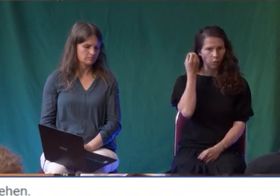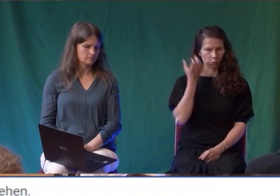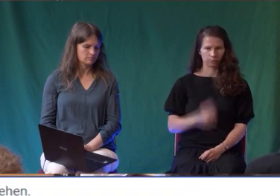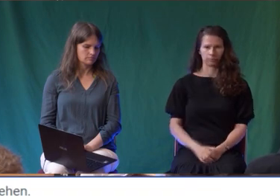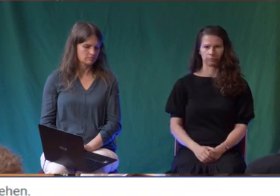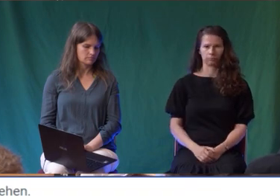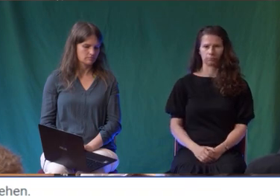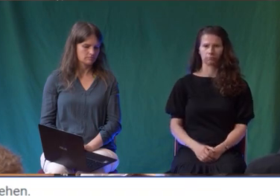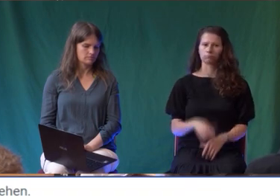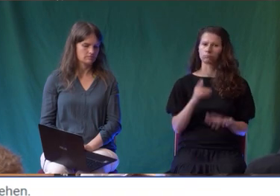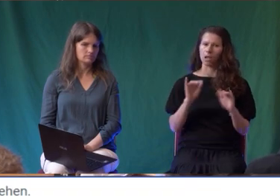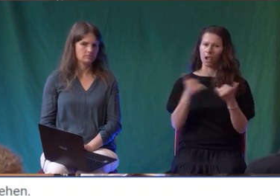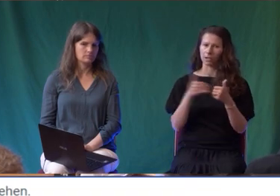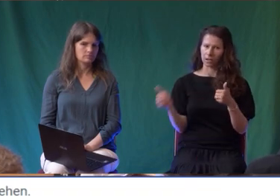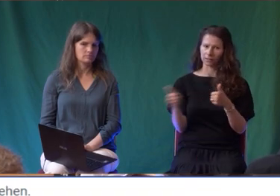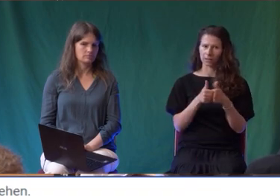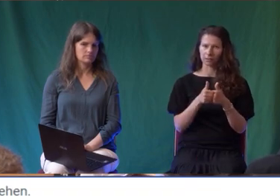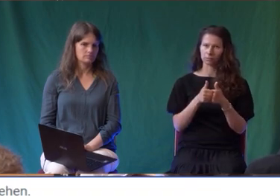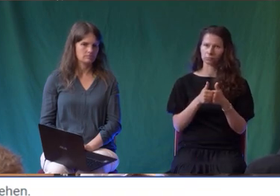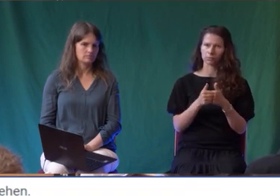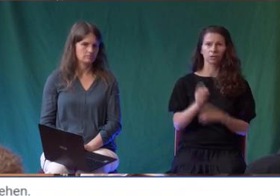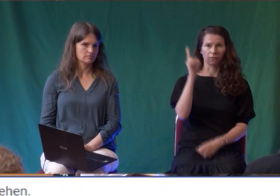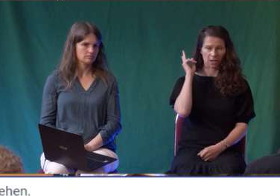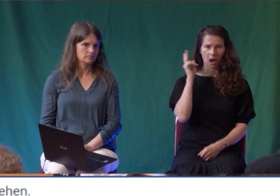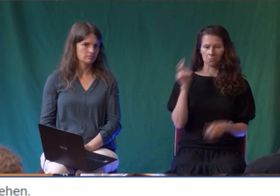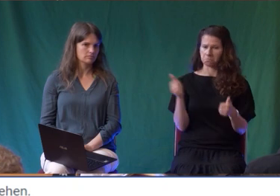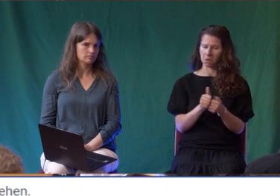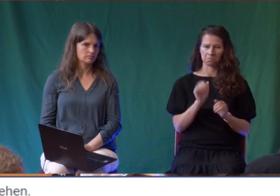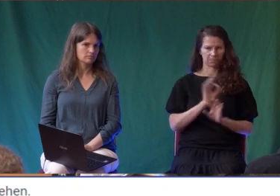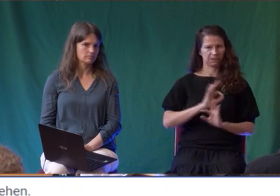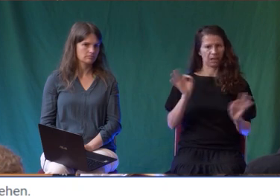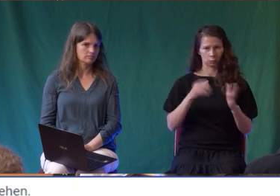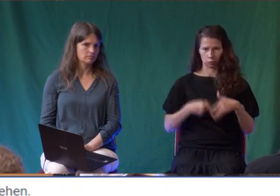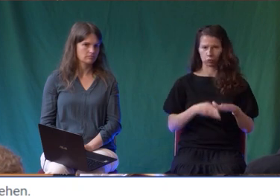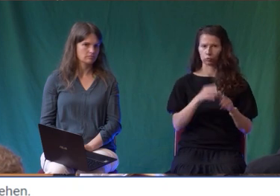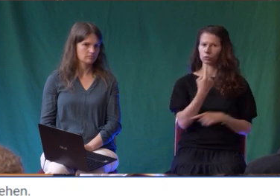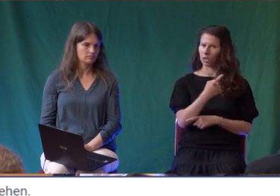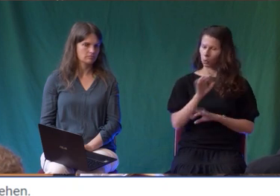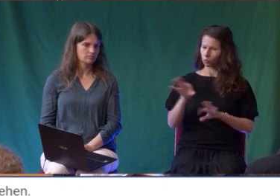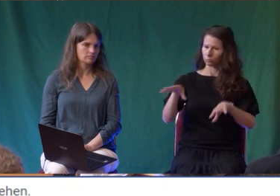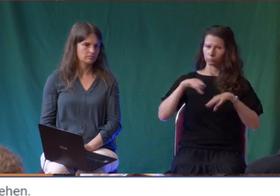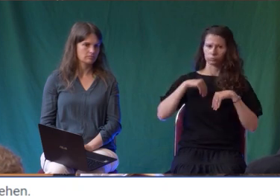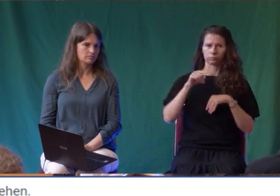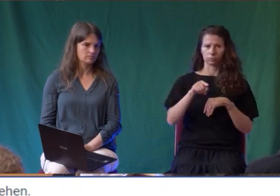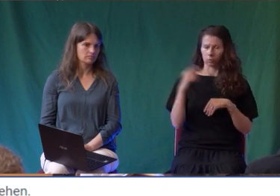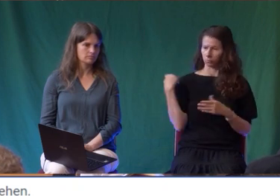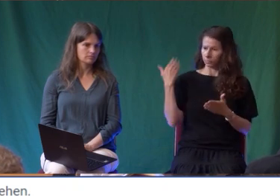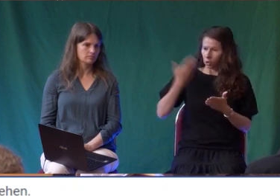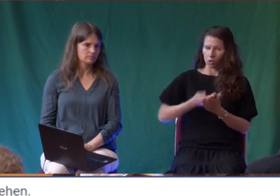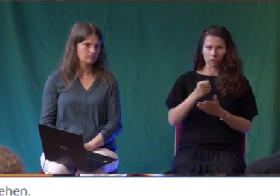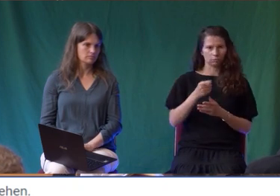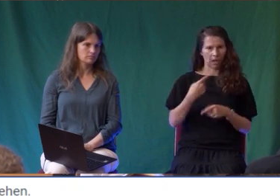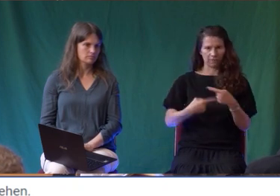wird durch elternassistenz seit zwei Jahren sehr gut unterstützt nimmt das gut an und hat sich seit dieser Zeit sehr positiv